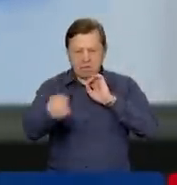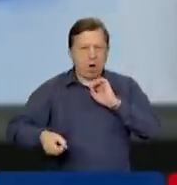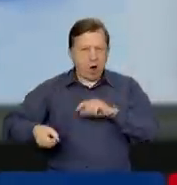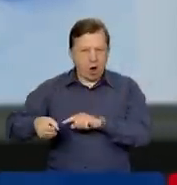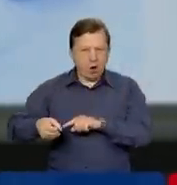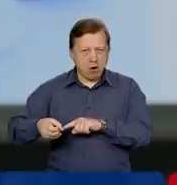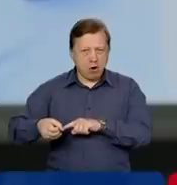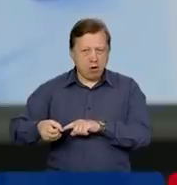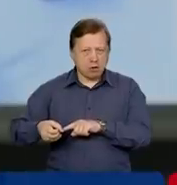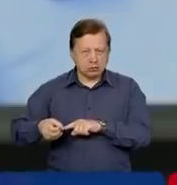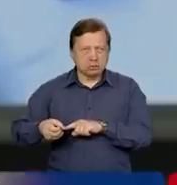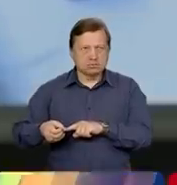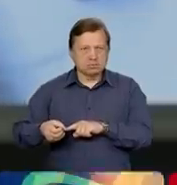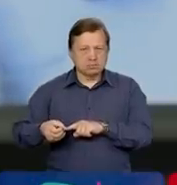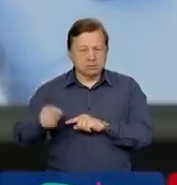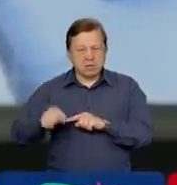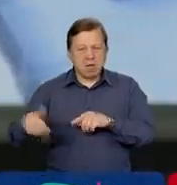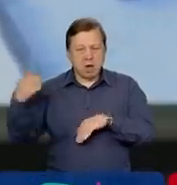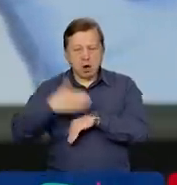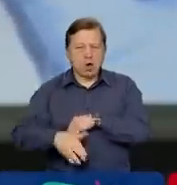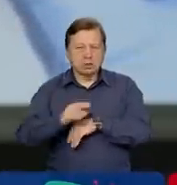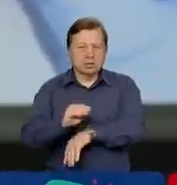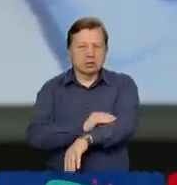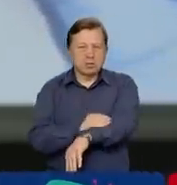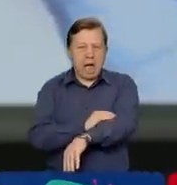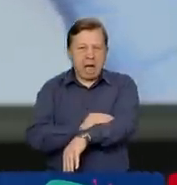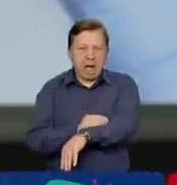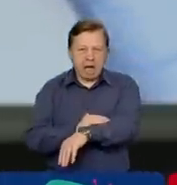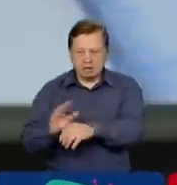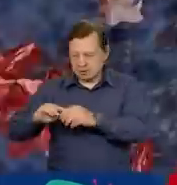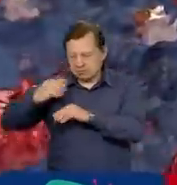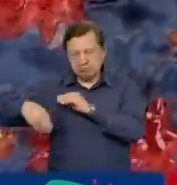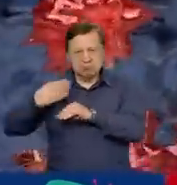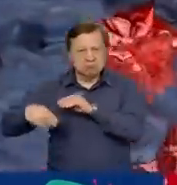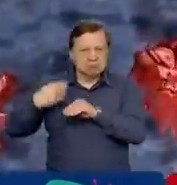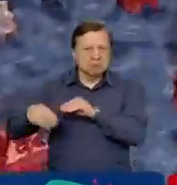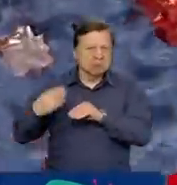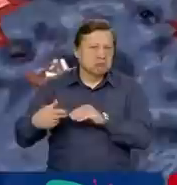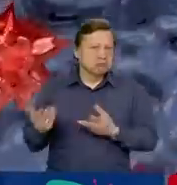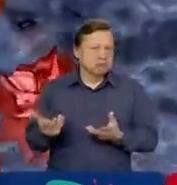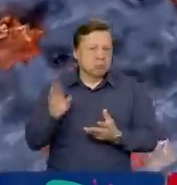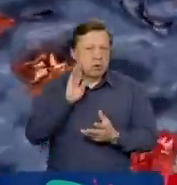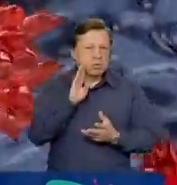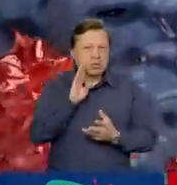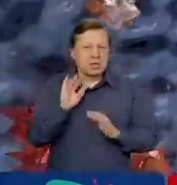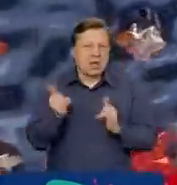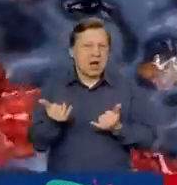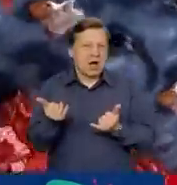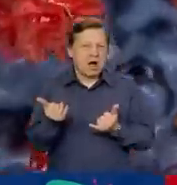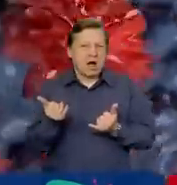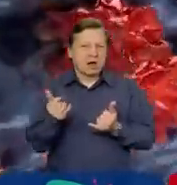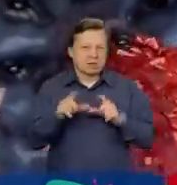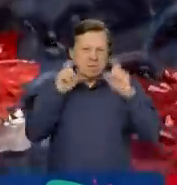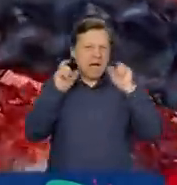węża no, umieścić kawałek szmaty, no tak jakby takie podobne, jakby mając maskę